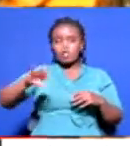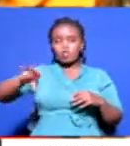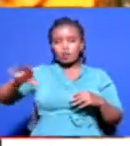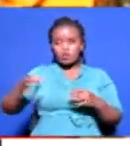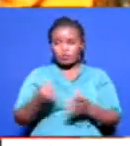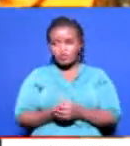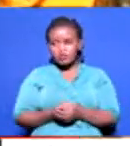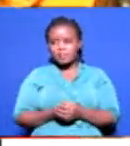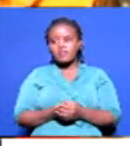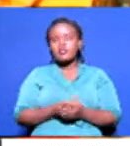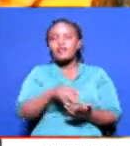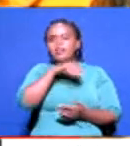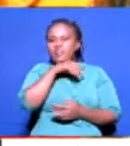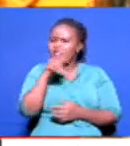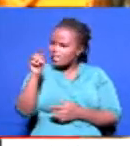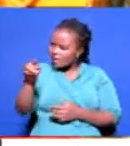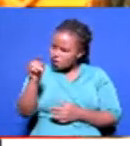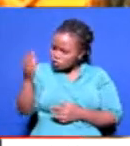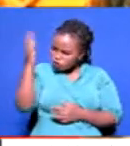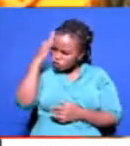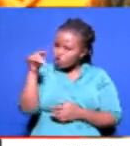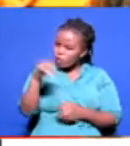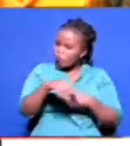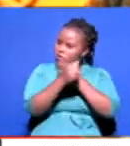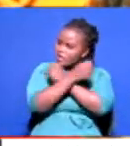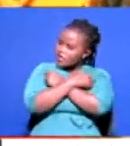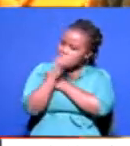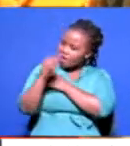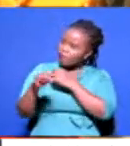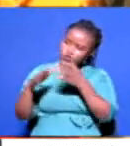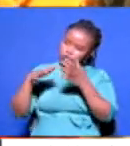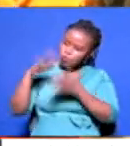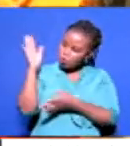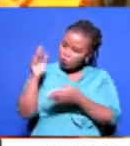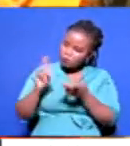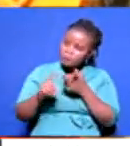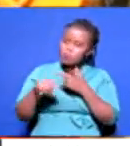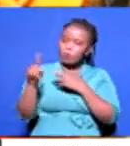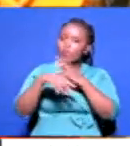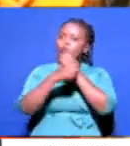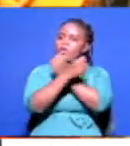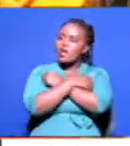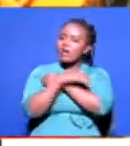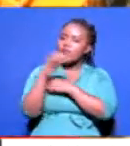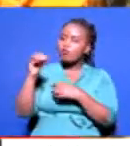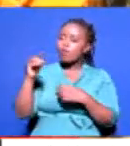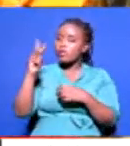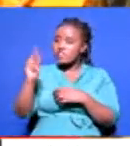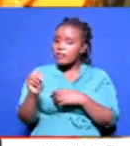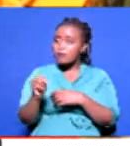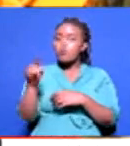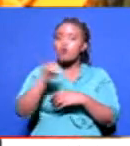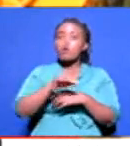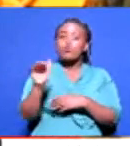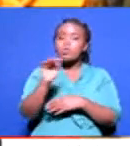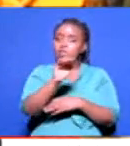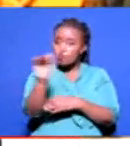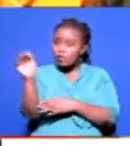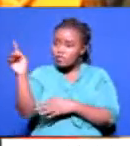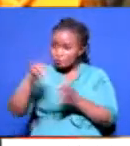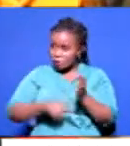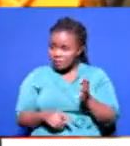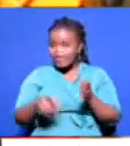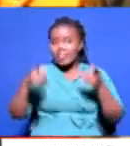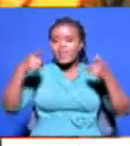much that we love you so much. We love ODM. We are kindly requesting this, that let the